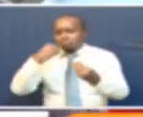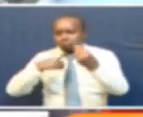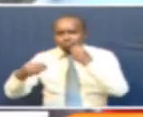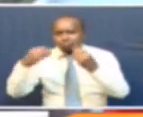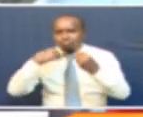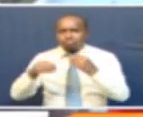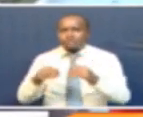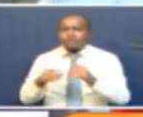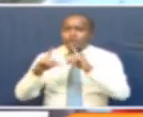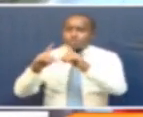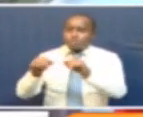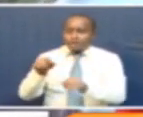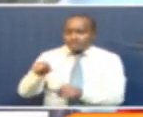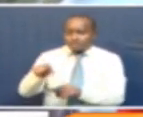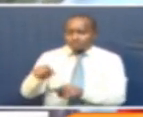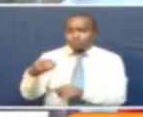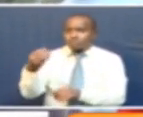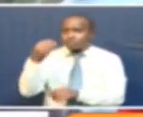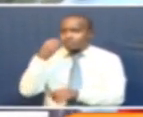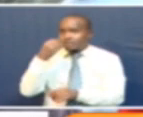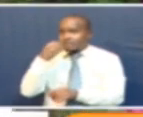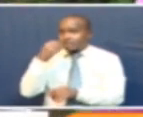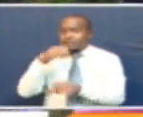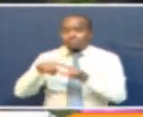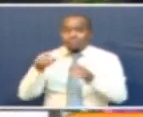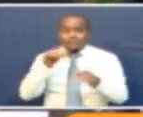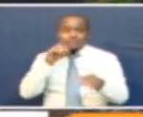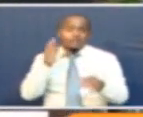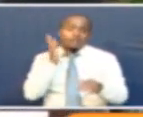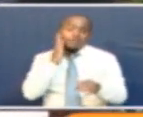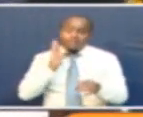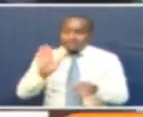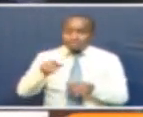kadogo atikula tu, lakini leo mama yako ni siku ya mwisho.